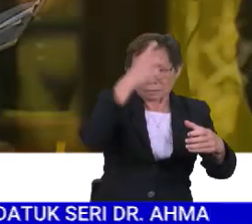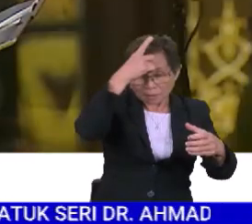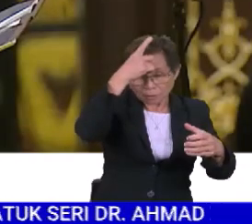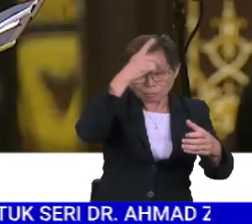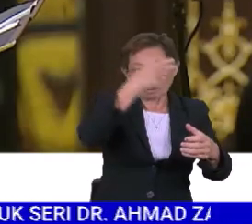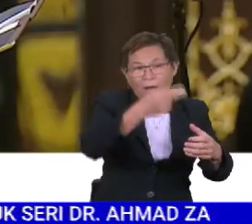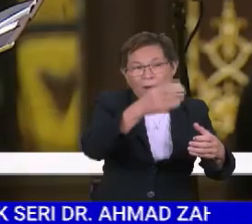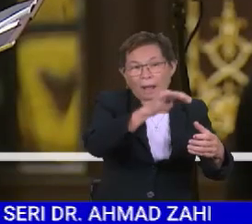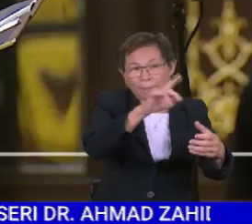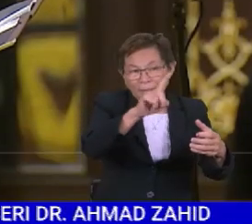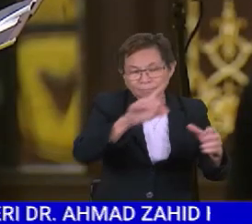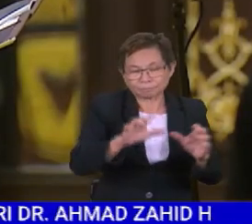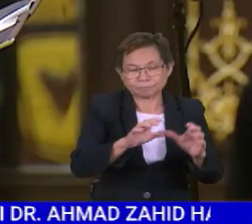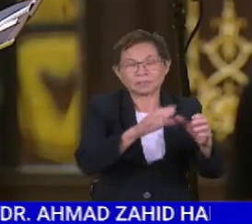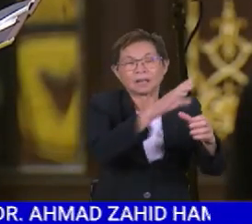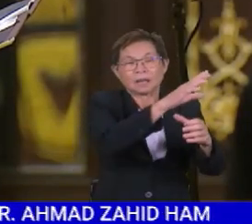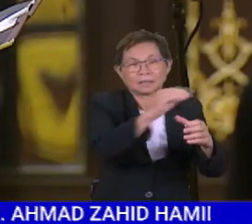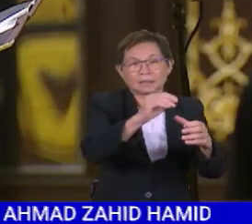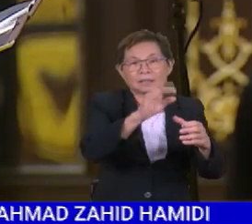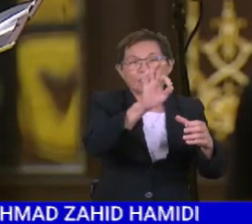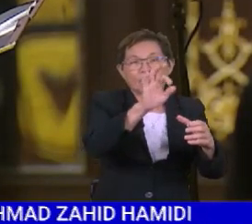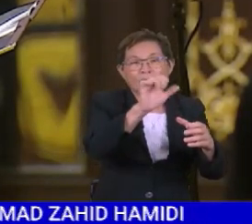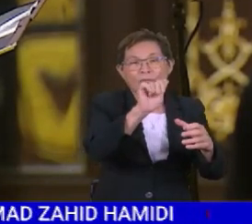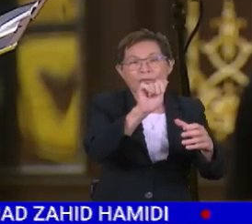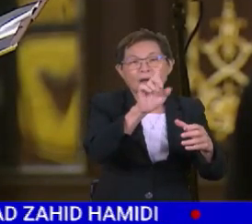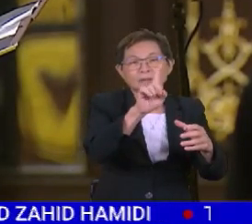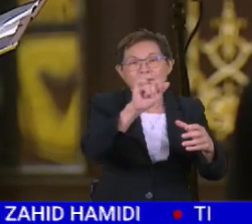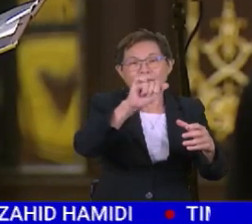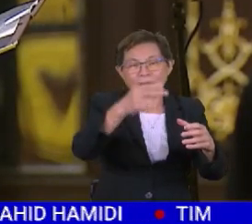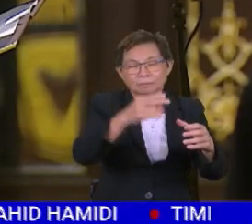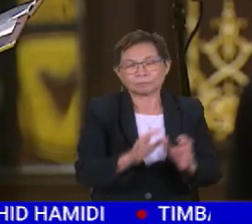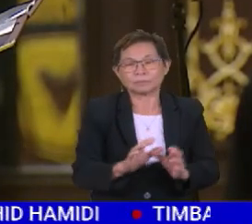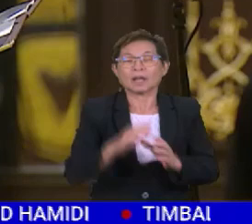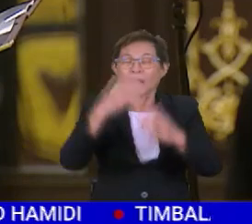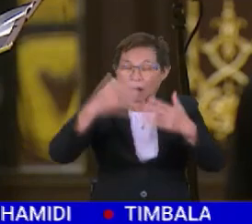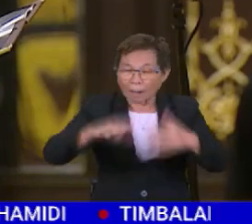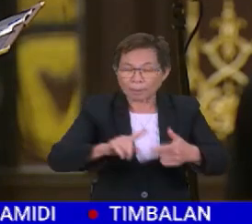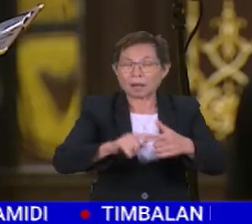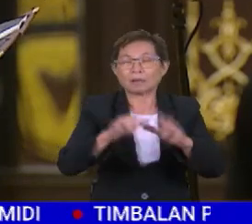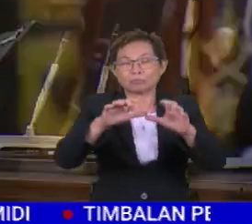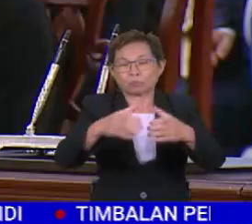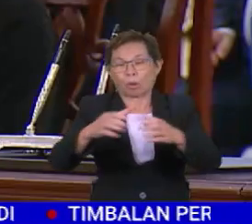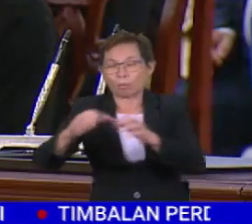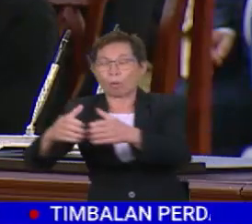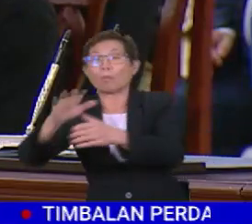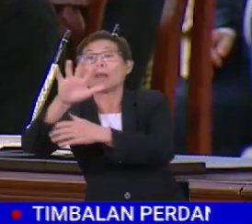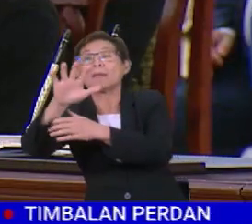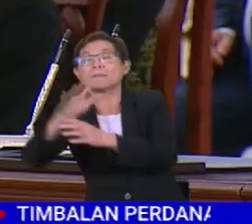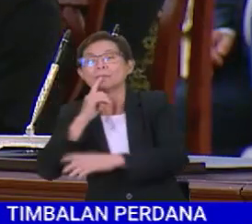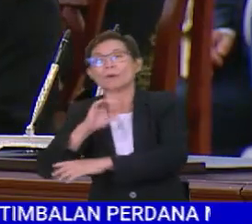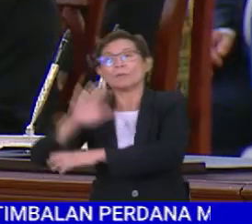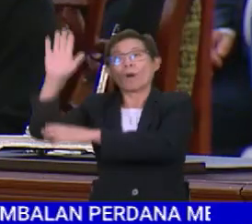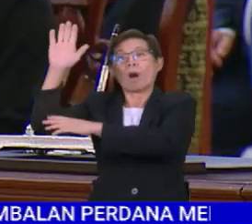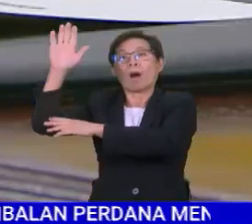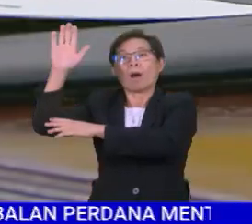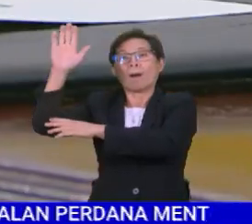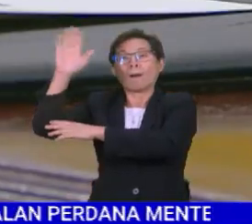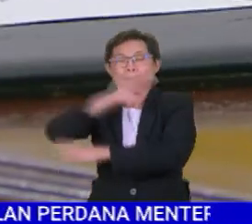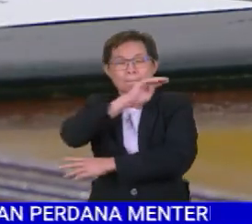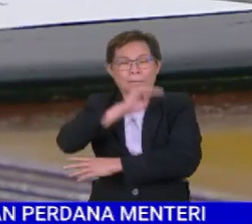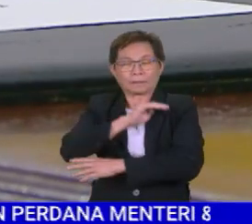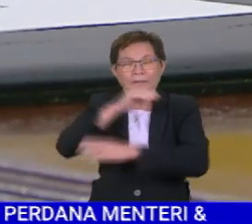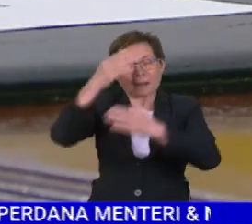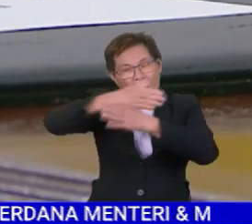Seri Dr. Ahmad Zahid Hamidi dan Datuk Seri Fadilah Yusof. Ia disusuli 5 kumpulan menteri mengangkat sumpah jawatan